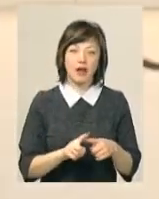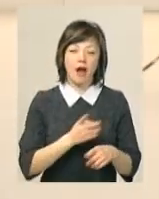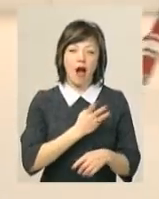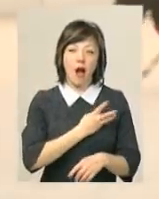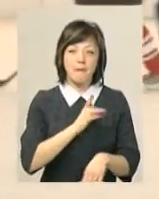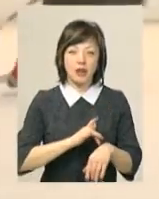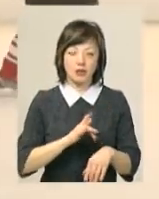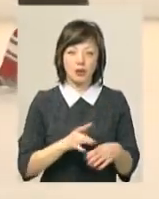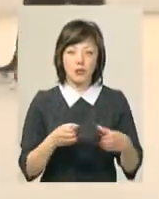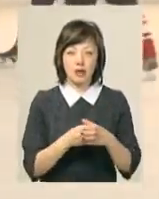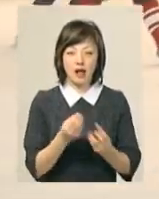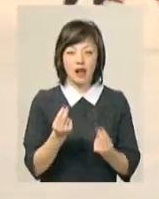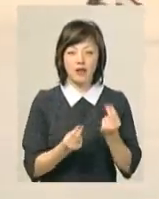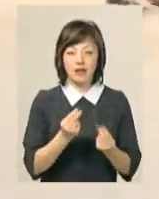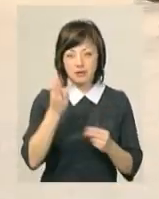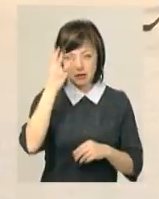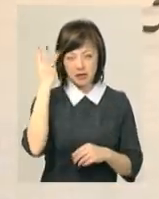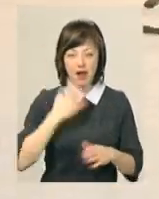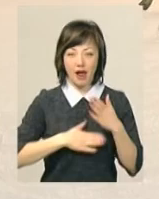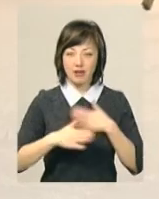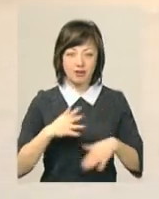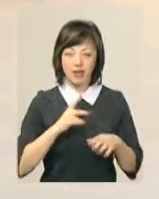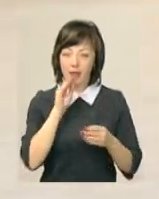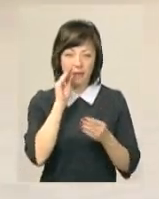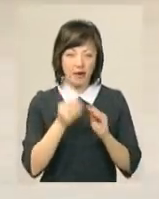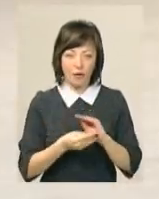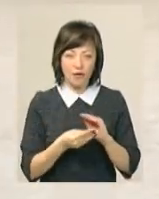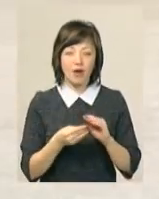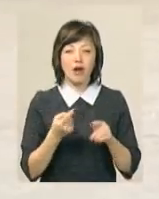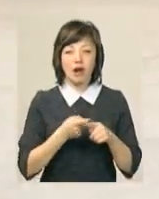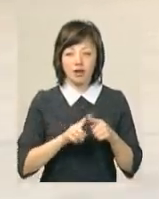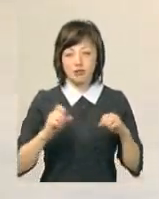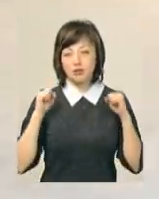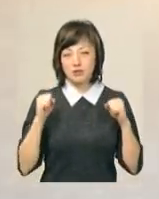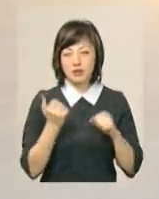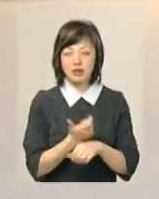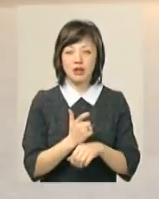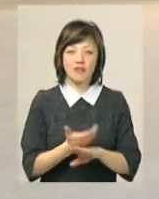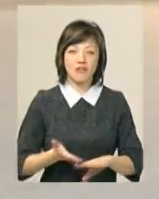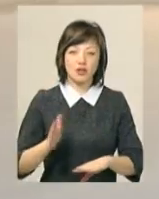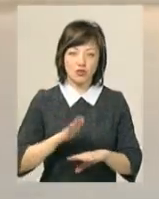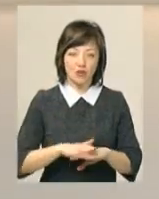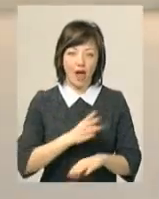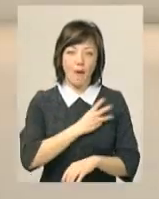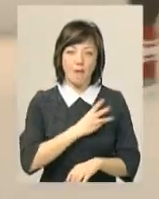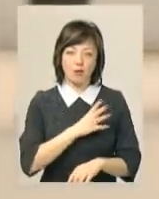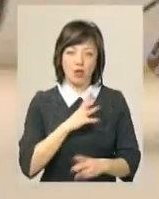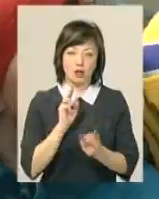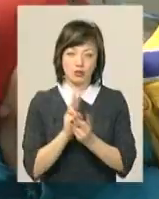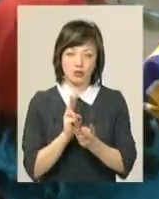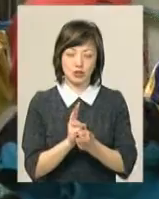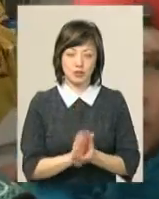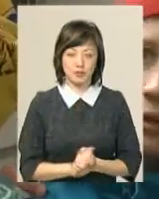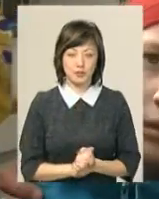перемогу. Гравець «Прайду» Костянтин Карлов в своїй радості не намагається приховати. Хокеїст каже, занадто важкою в емоційному сенсі була ця зустріч.